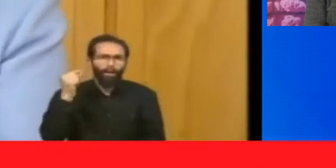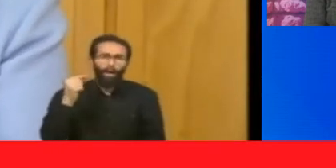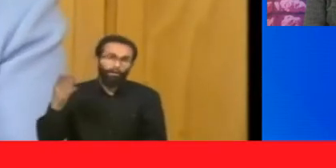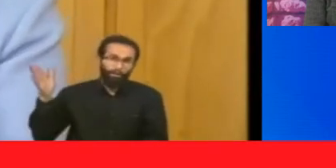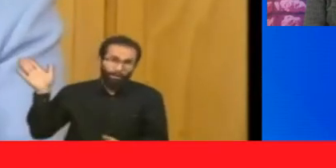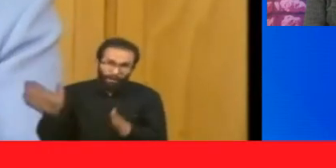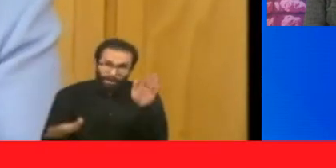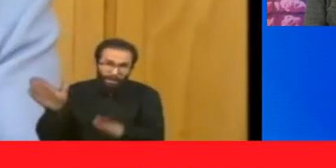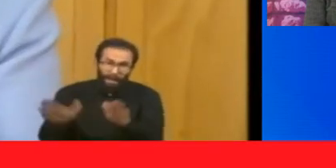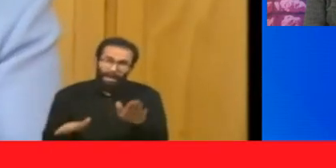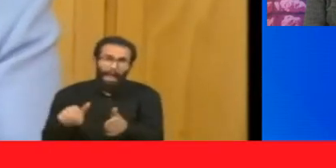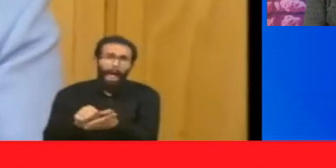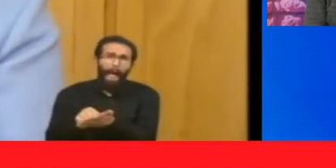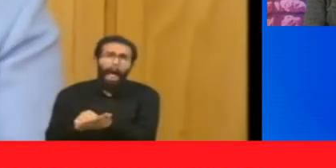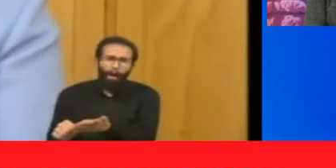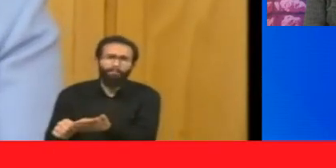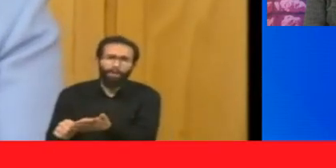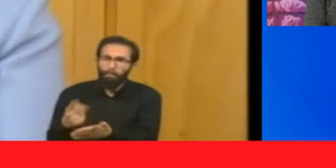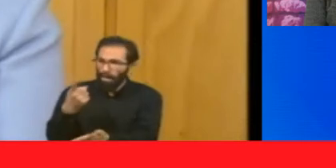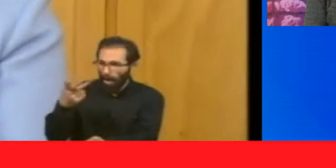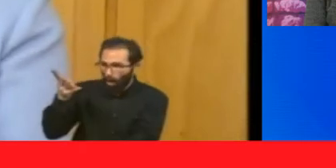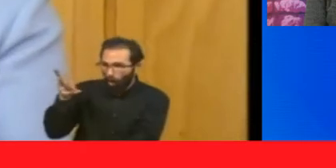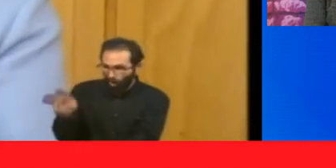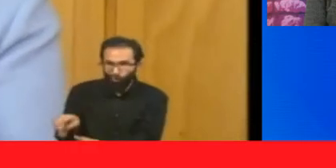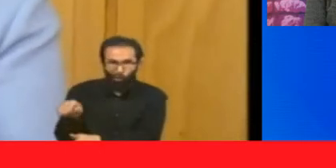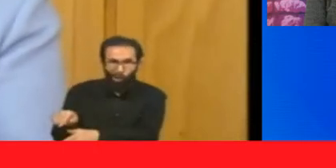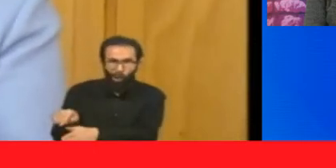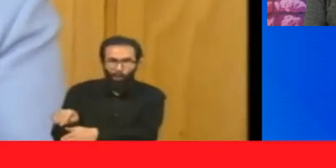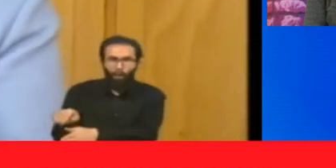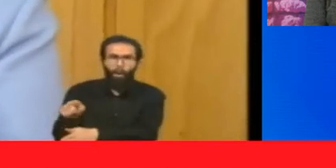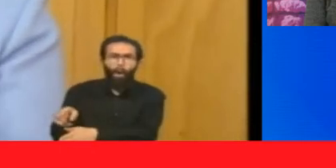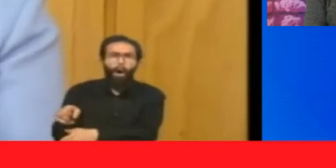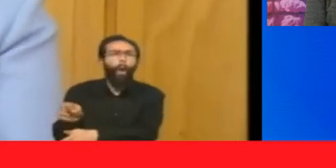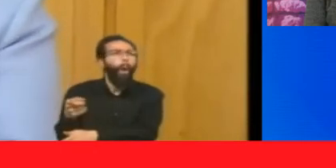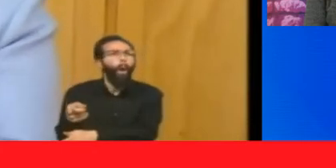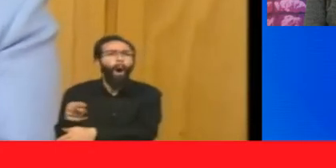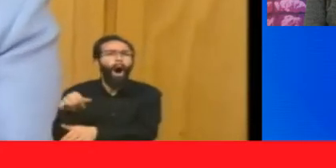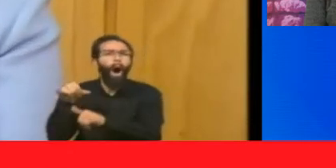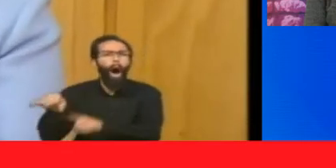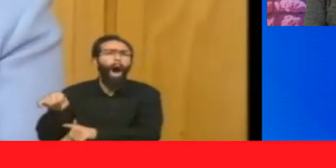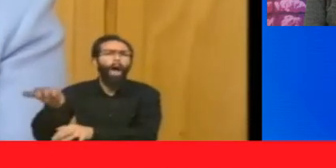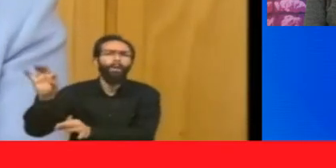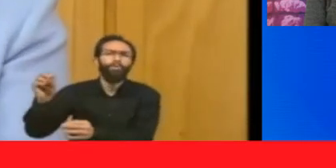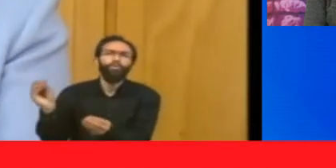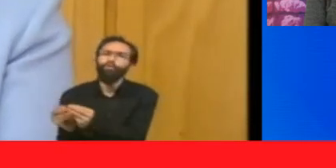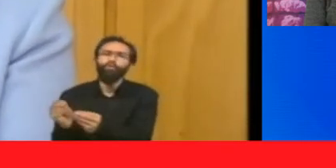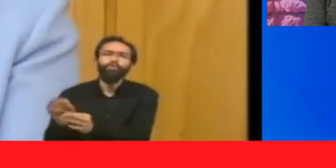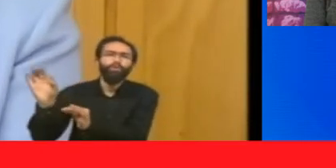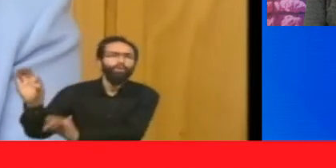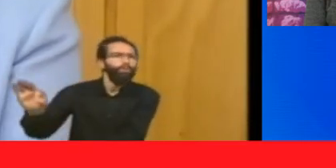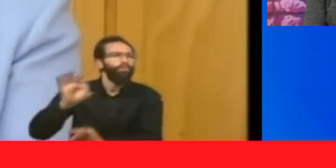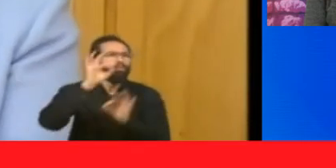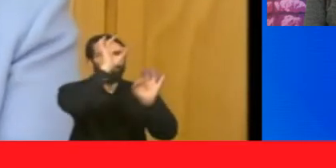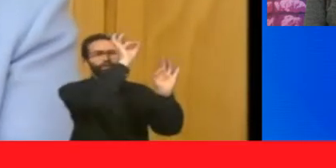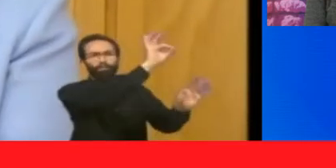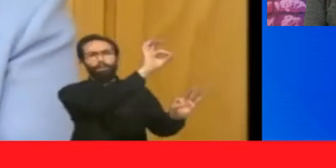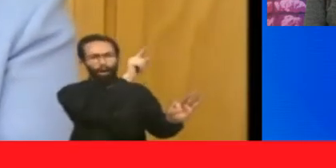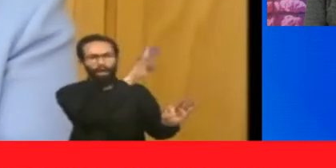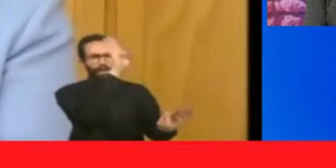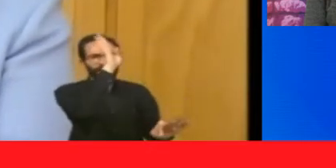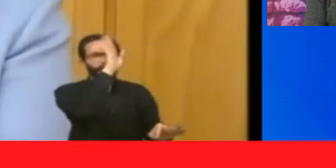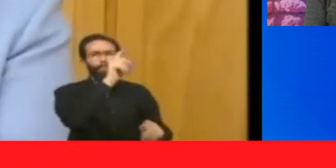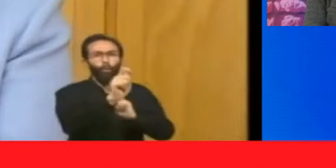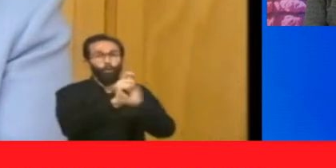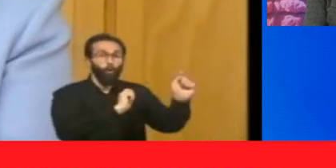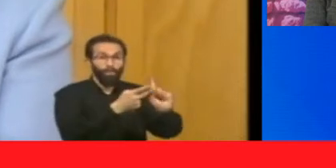biri cinayeti işleyense diğeri de İstanbul Sözleşmesi'ni ortadan kaldıran zihniyettir.